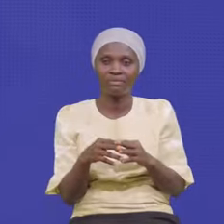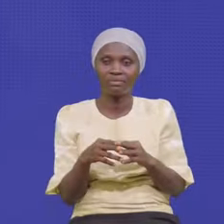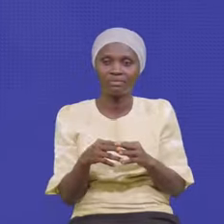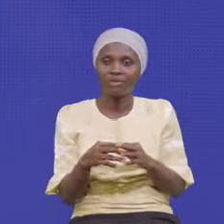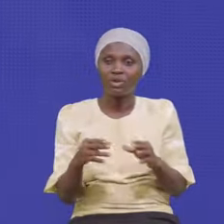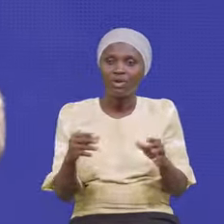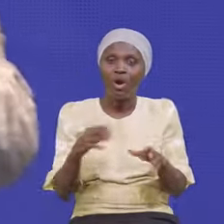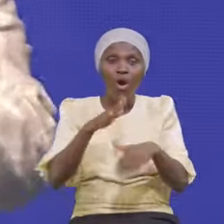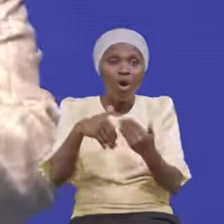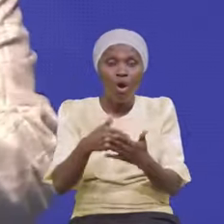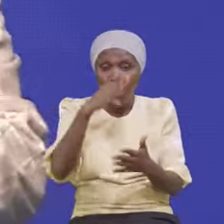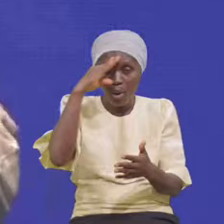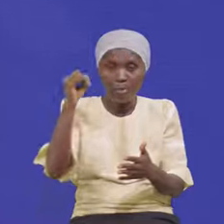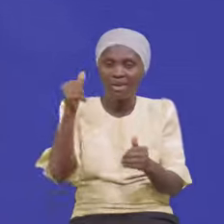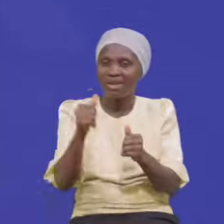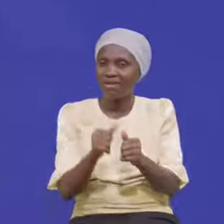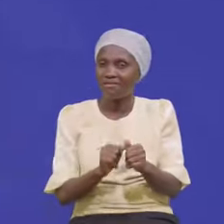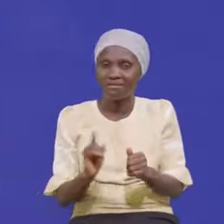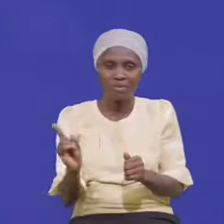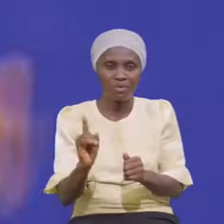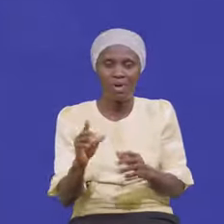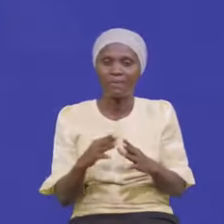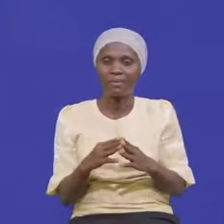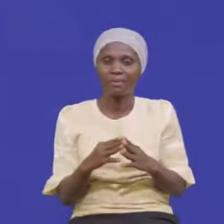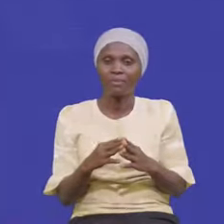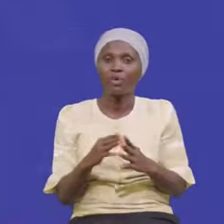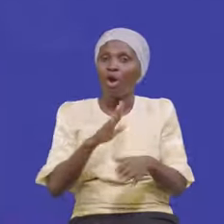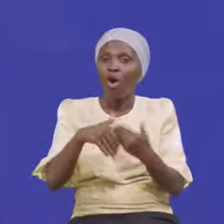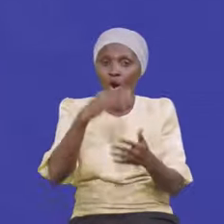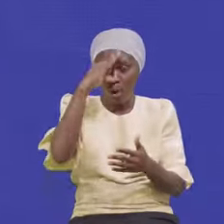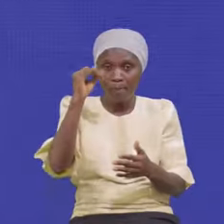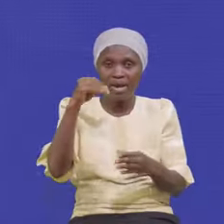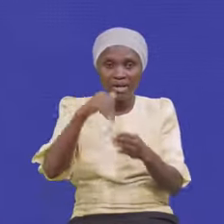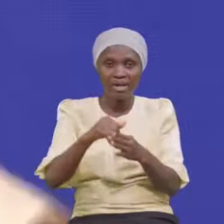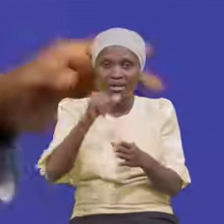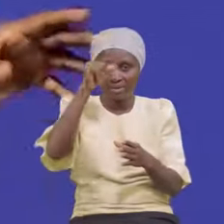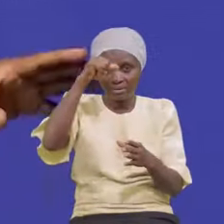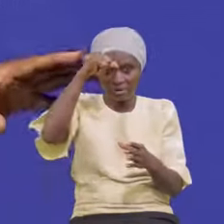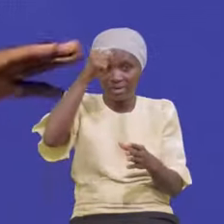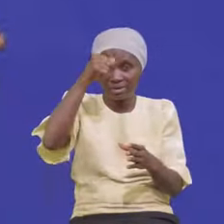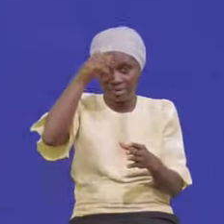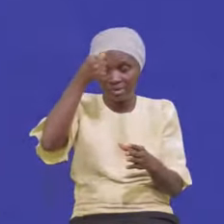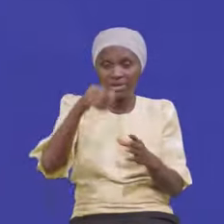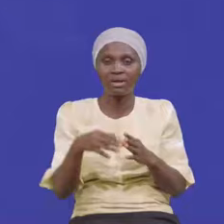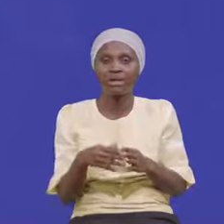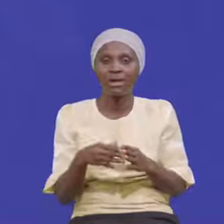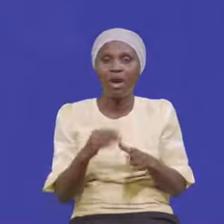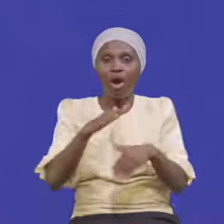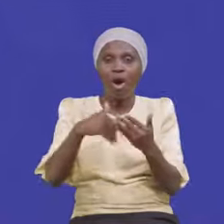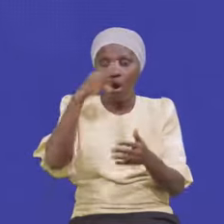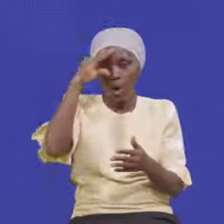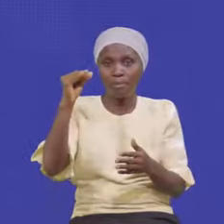కాదు. All men everywhere. సర్వలోక సకల మానవాళి. All men in India. భారతదేశంలోని సకల మానవాళి. All